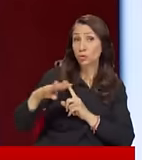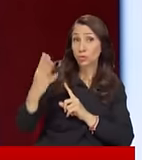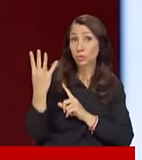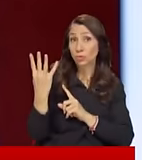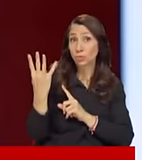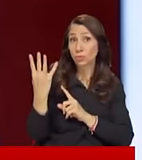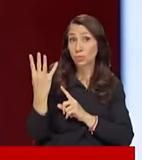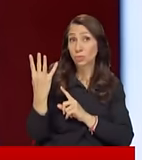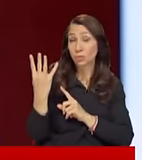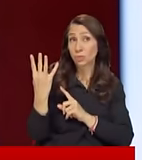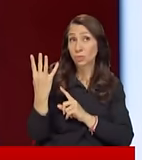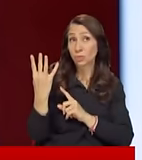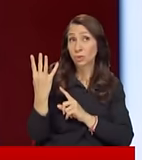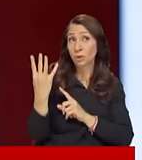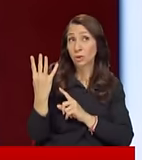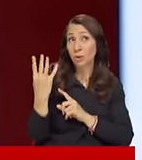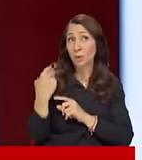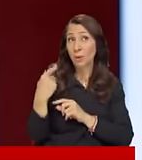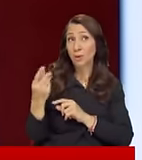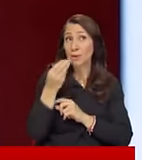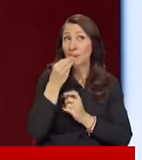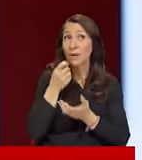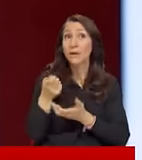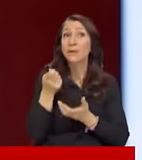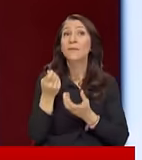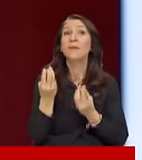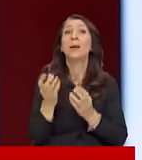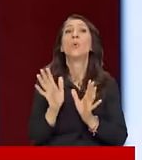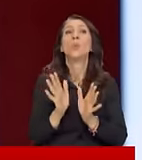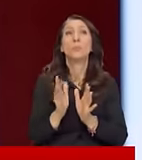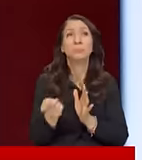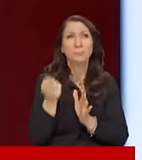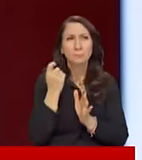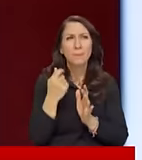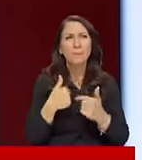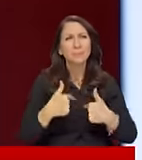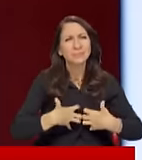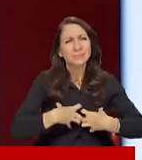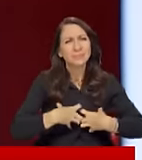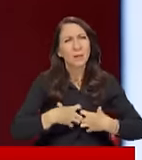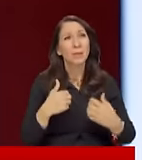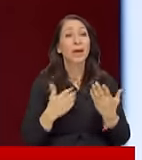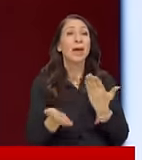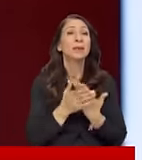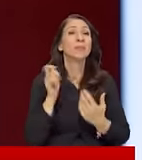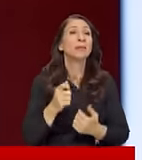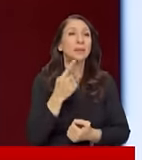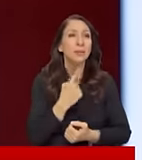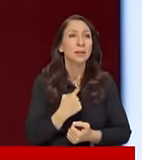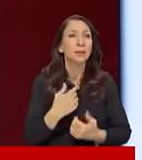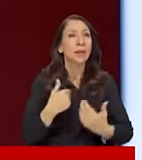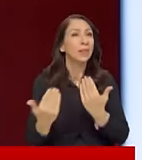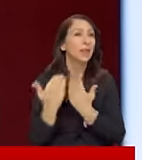var ve ben onların karınlarını doyuramıyorum dedi. Bana yardım edin.